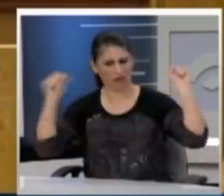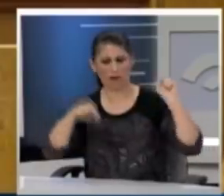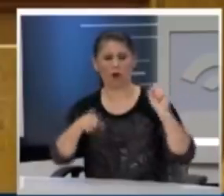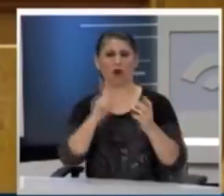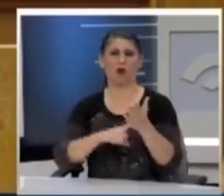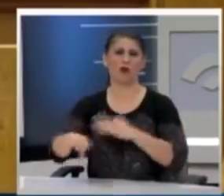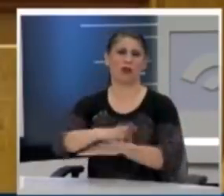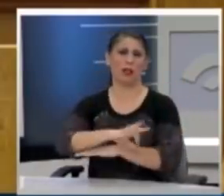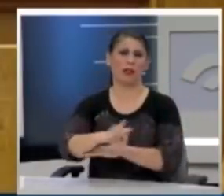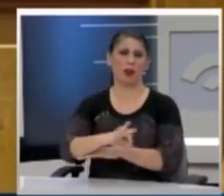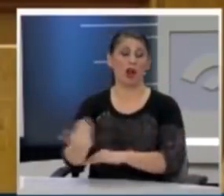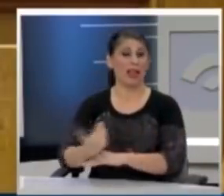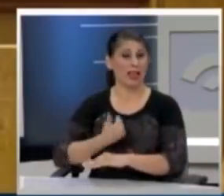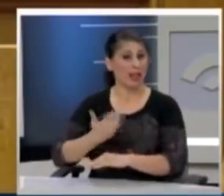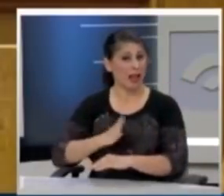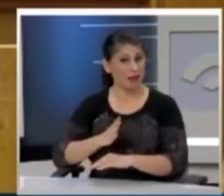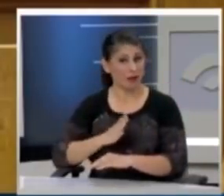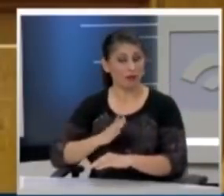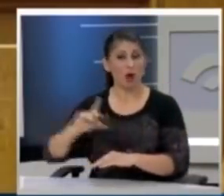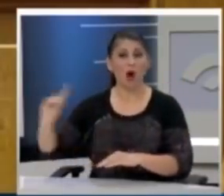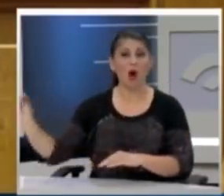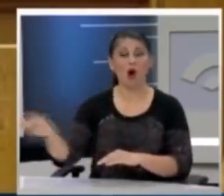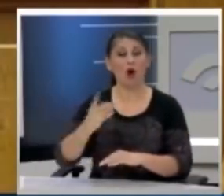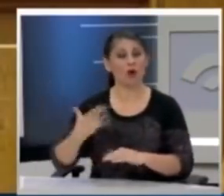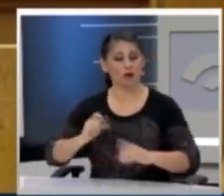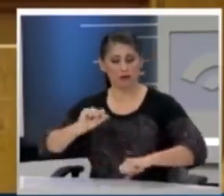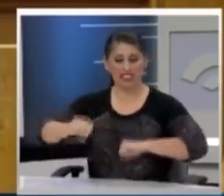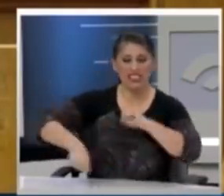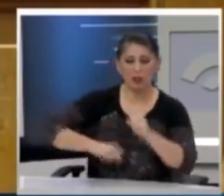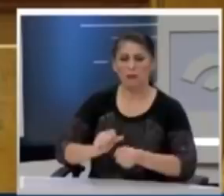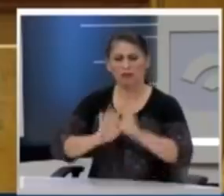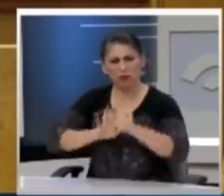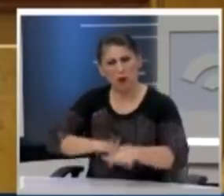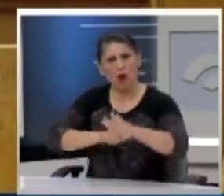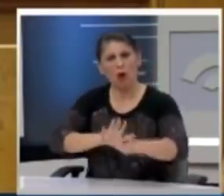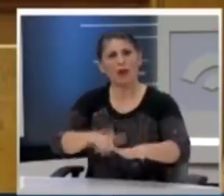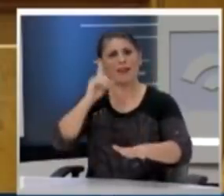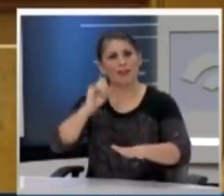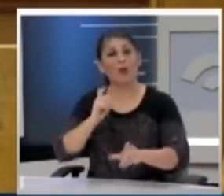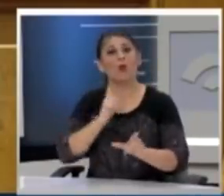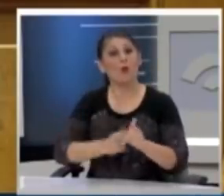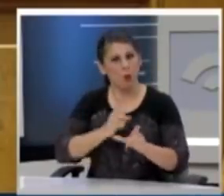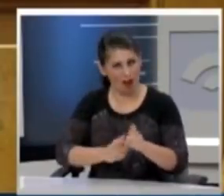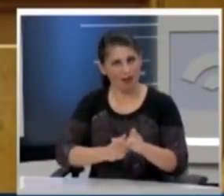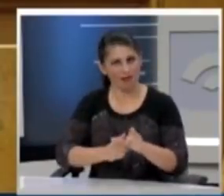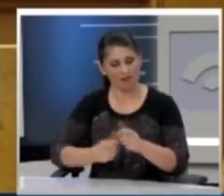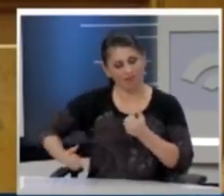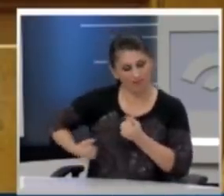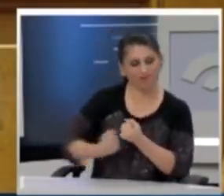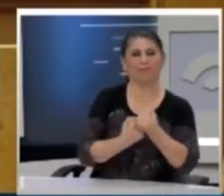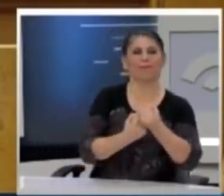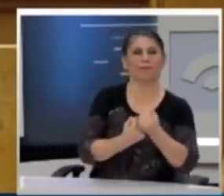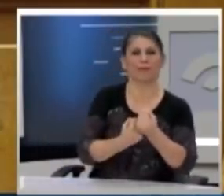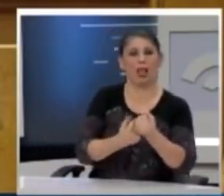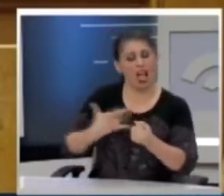νομοσχέδιο οι νέοι άνθρωποι όλοι όσοι έχουν κινητοποιηθεί φέτος ξέρουν πολύ καλά πως το κκε στάθηκε δίπλα